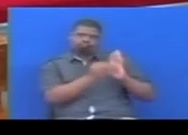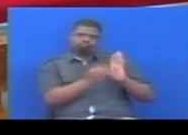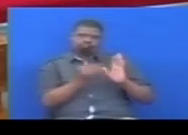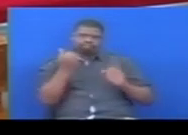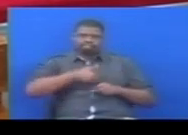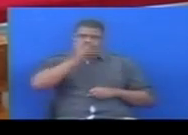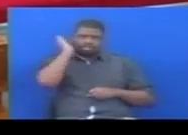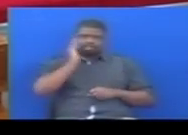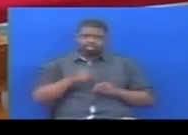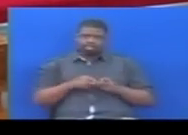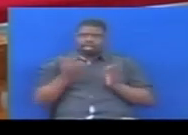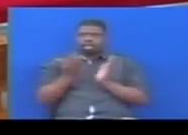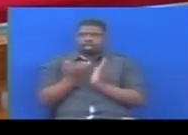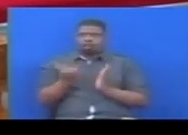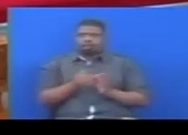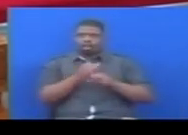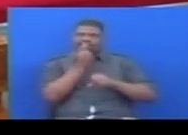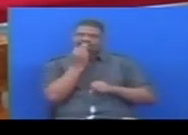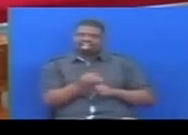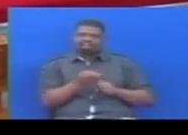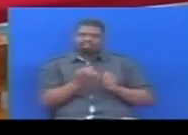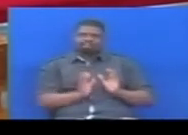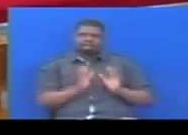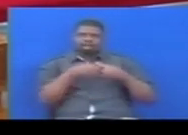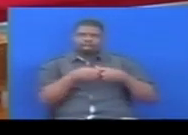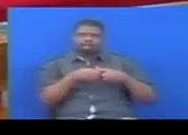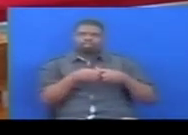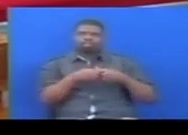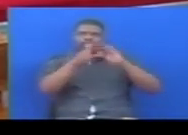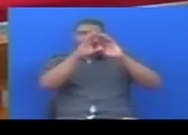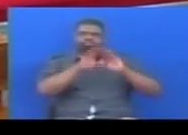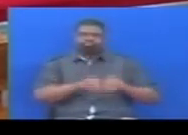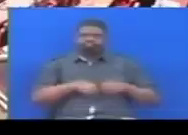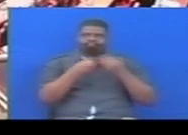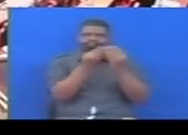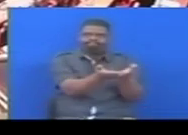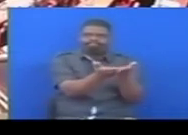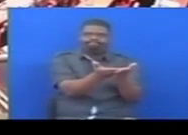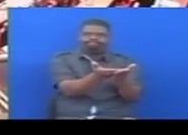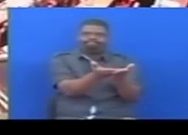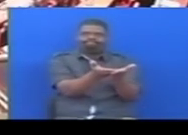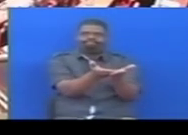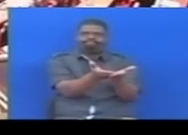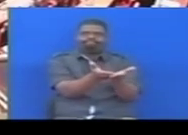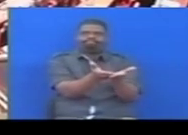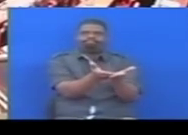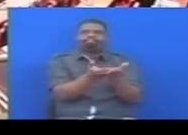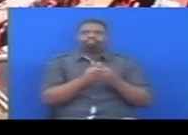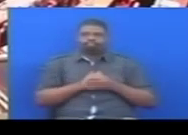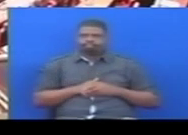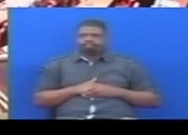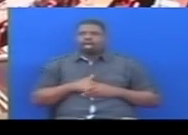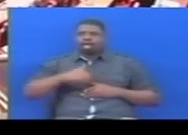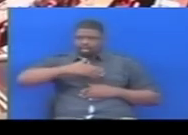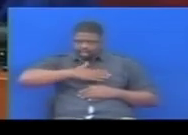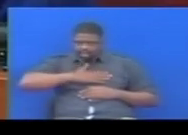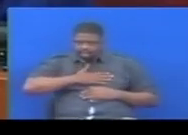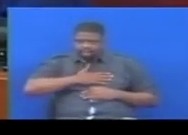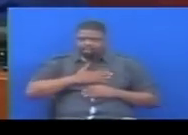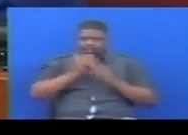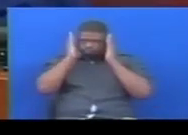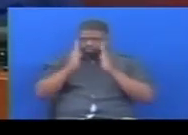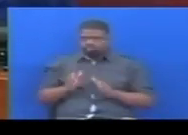ya shughuli za kamati kwa mwaka 2018. Mheshimiwa Naibu Spika, naomba kuwasilisha. Asante sana Mheshimiwa